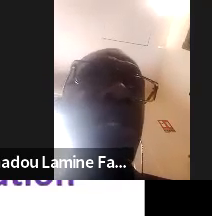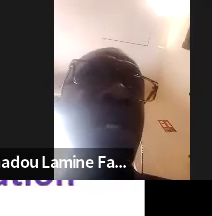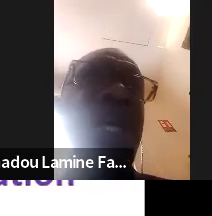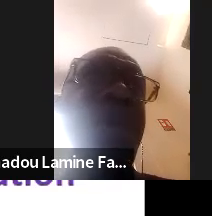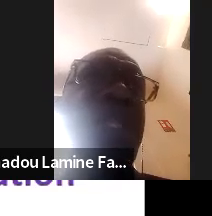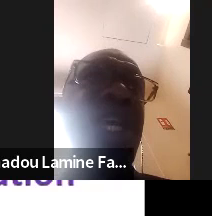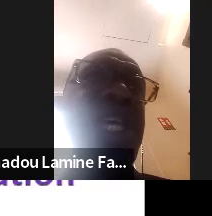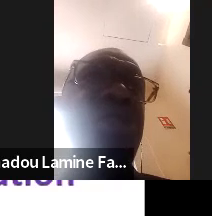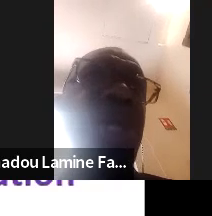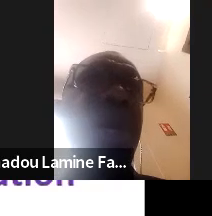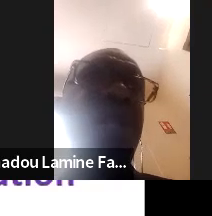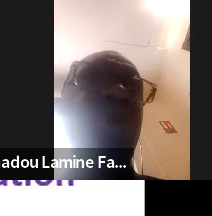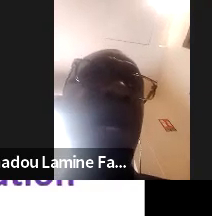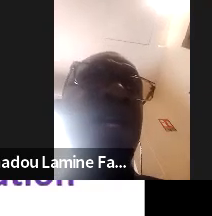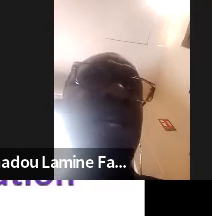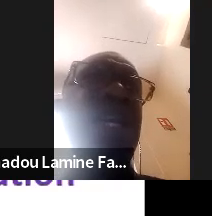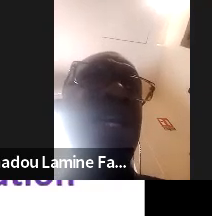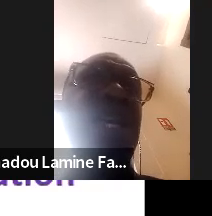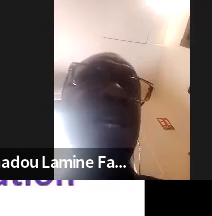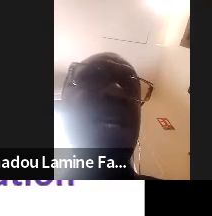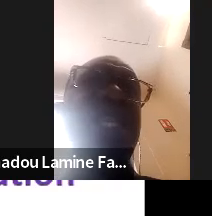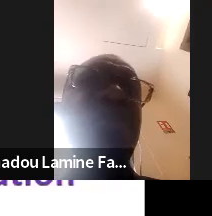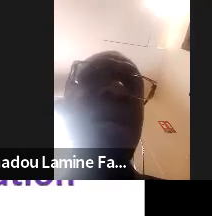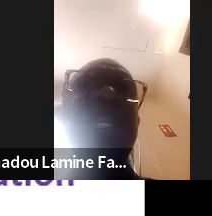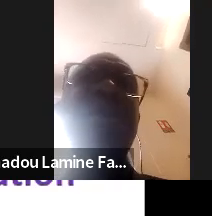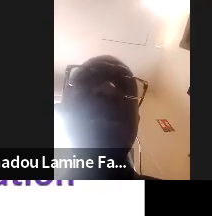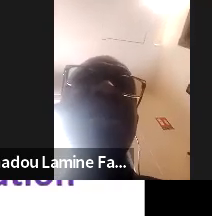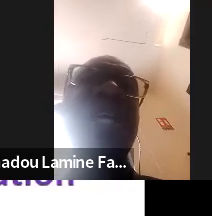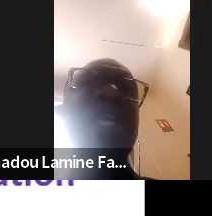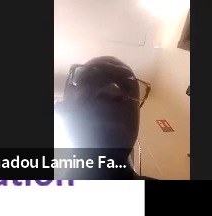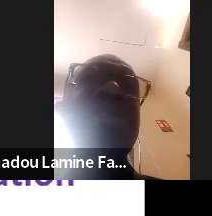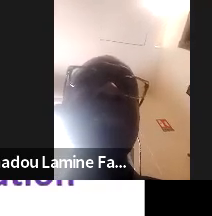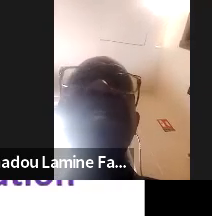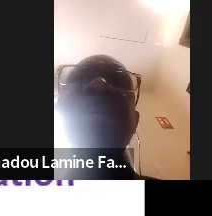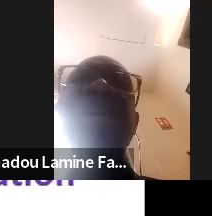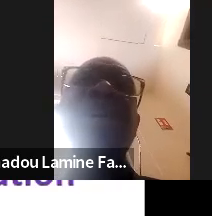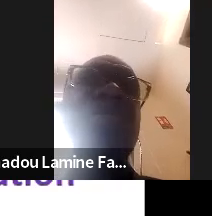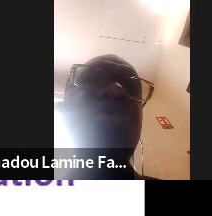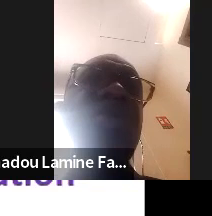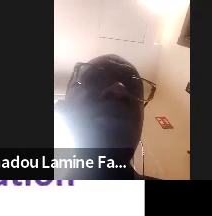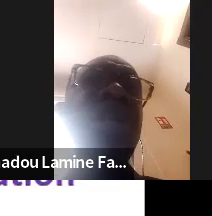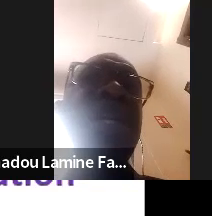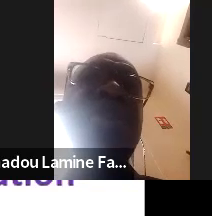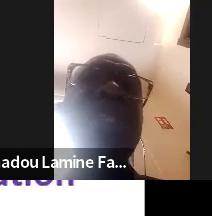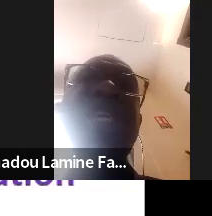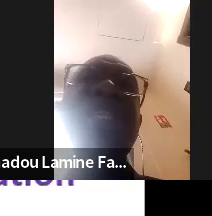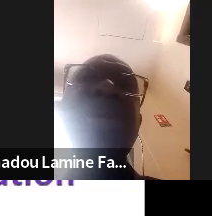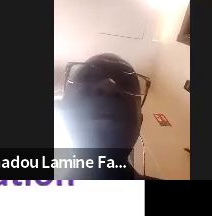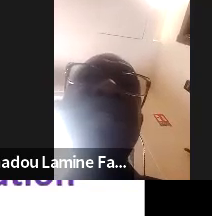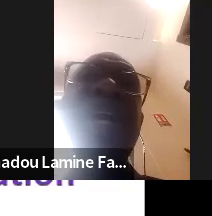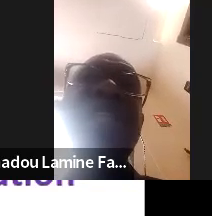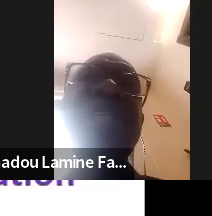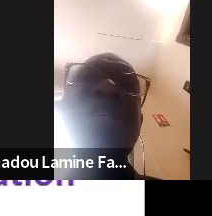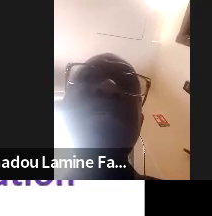qui est, je le rappelle, institué par une loi et réglementé par un décret présidentiel, nous voulons donc